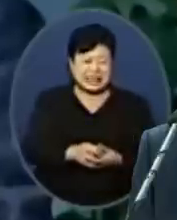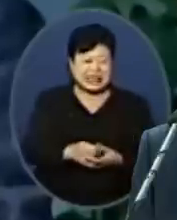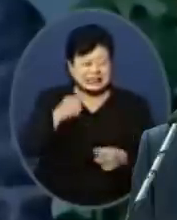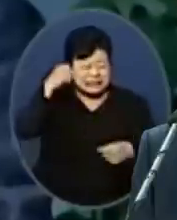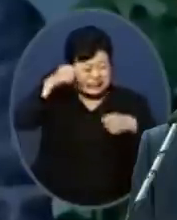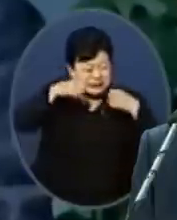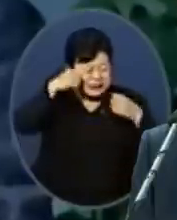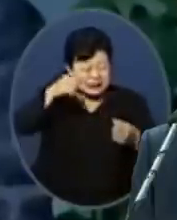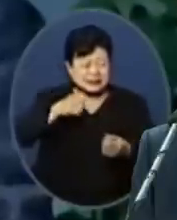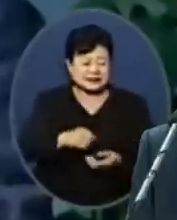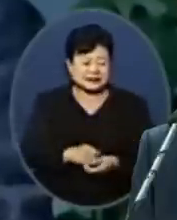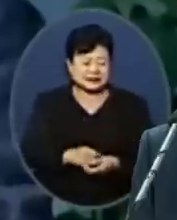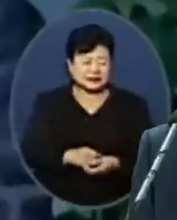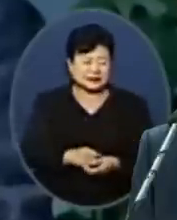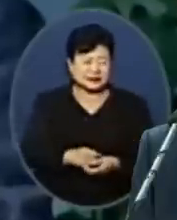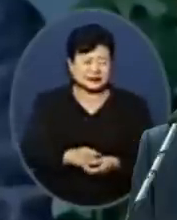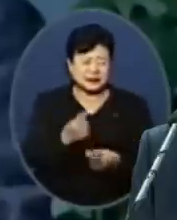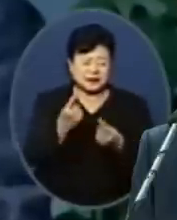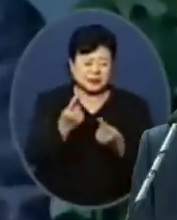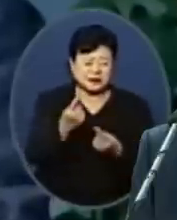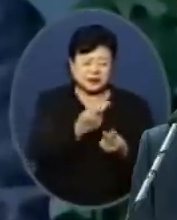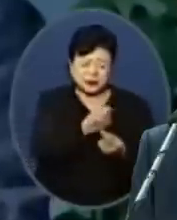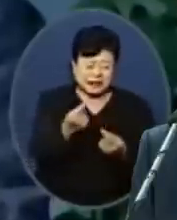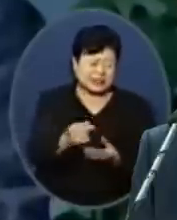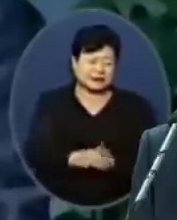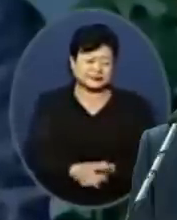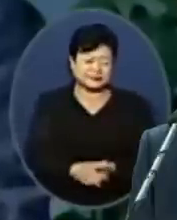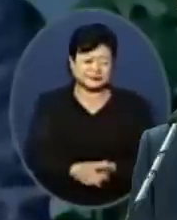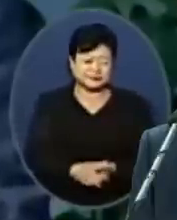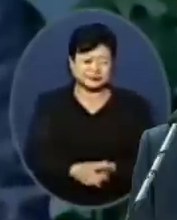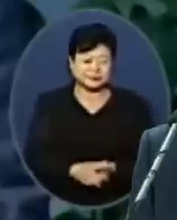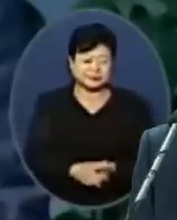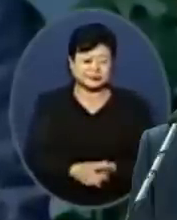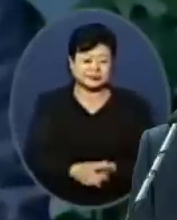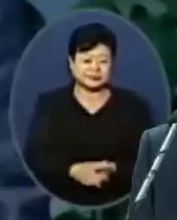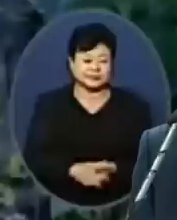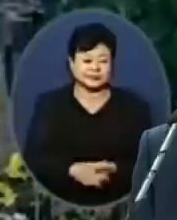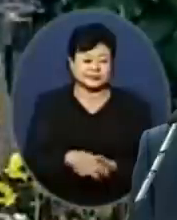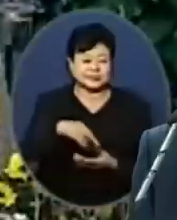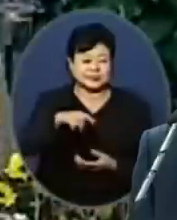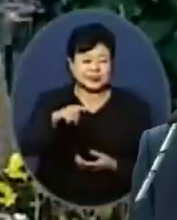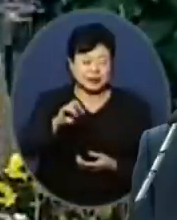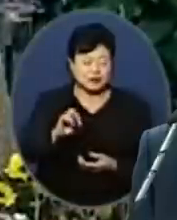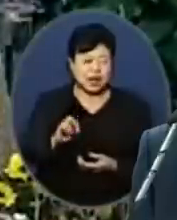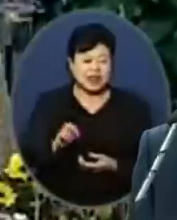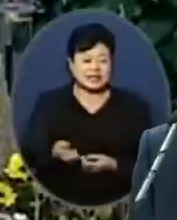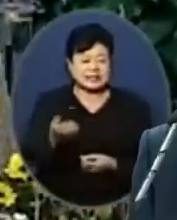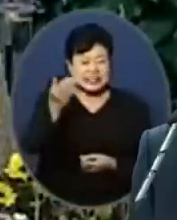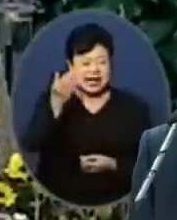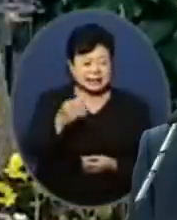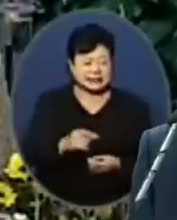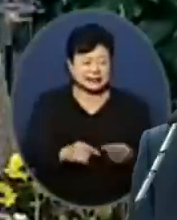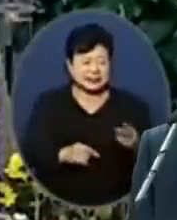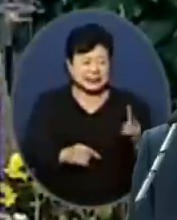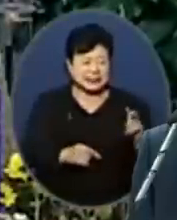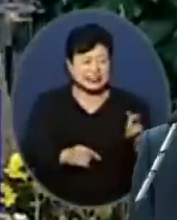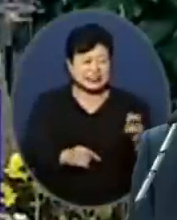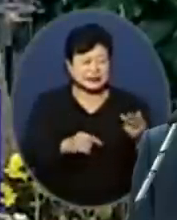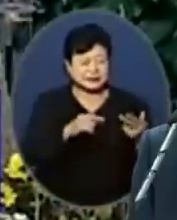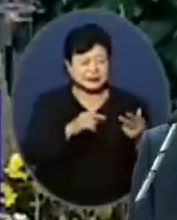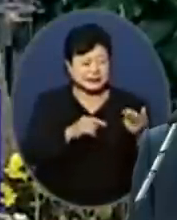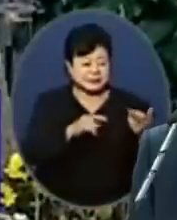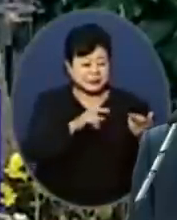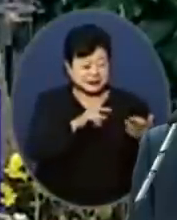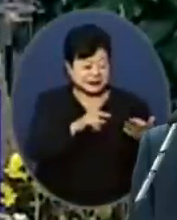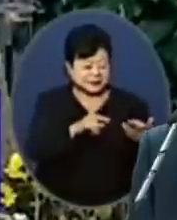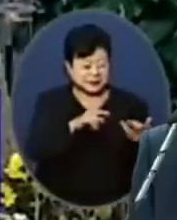짐승에 비유할 것밖에 없었는 것입니다. 사무엘상 17장 36절로 37절에 주의 종이 사자와